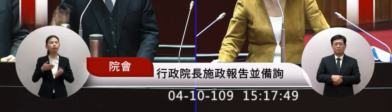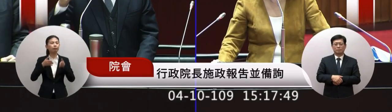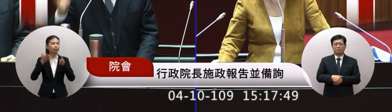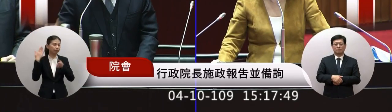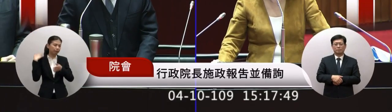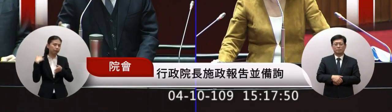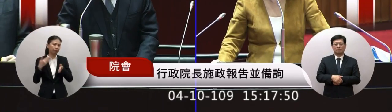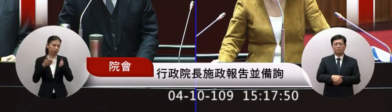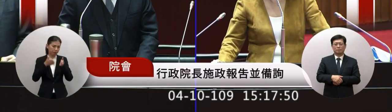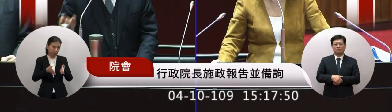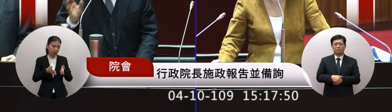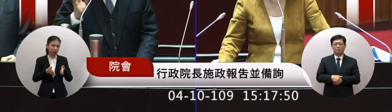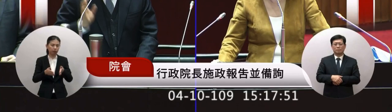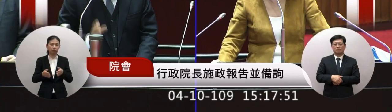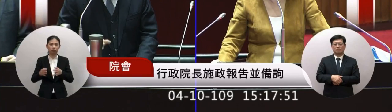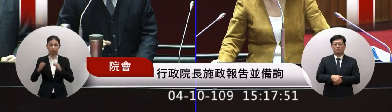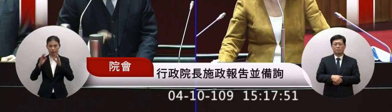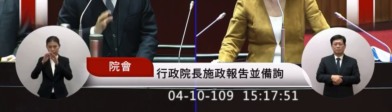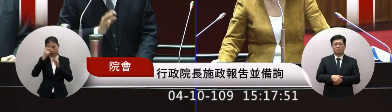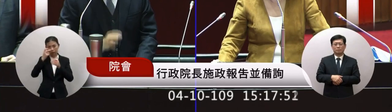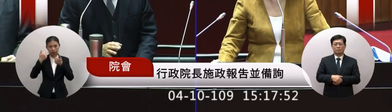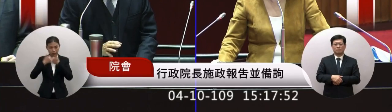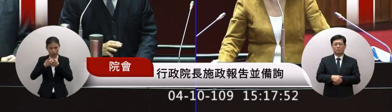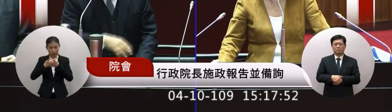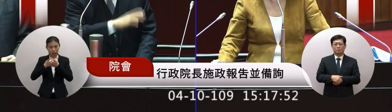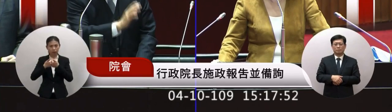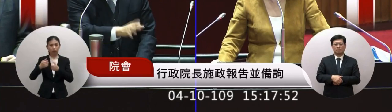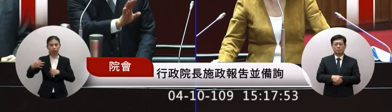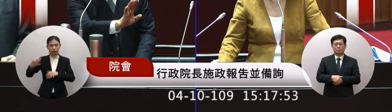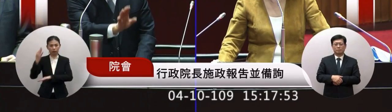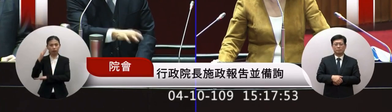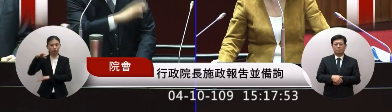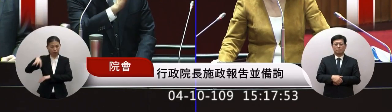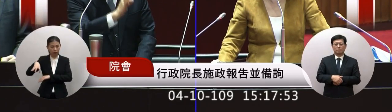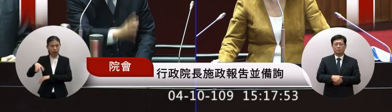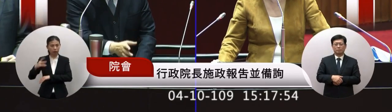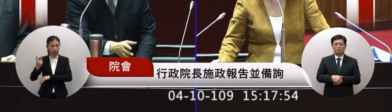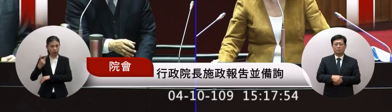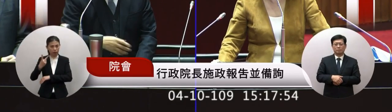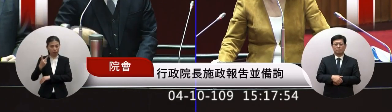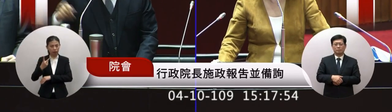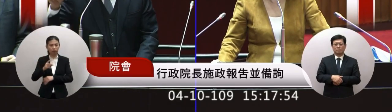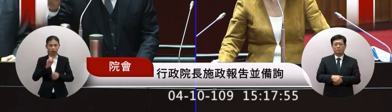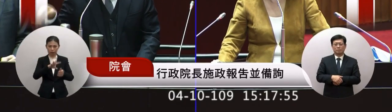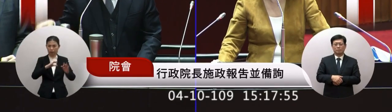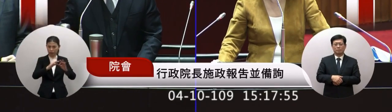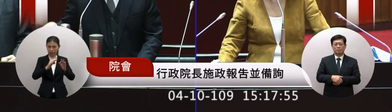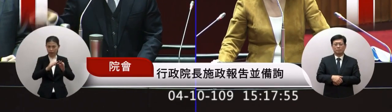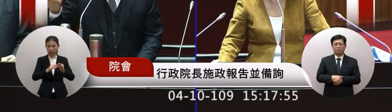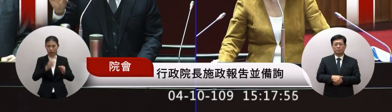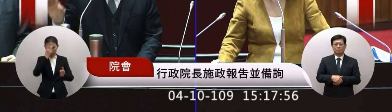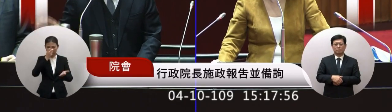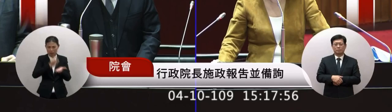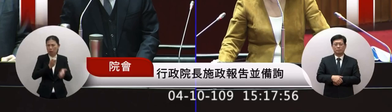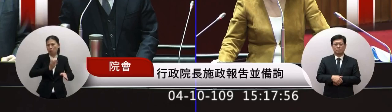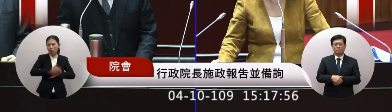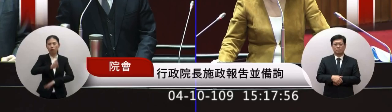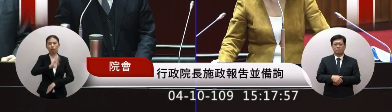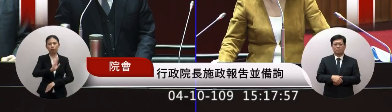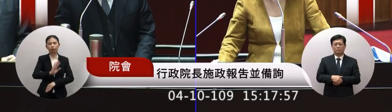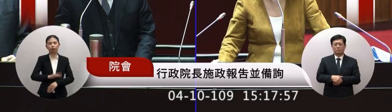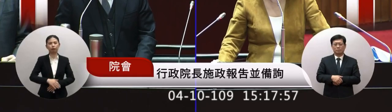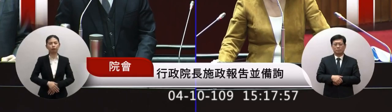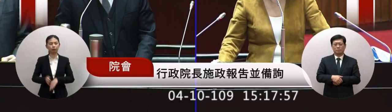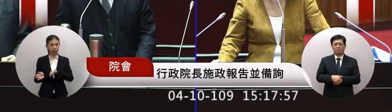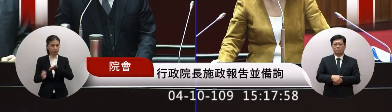点要求金管会跟财政部，这个不能做超过。那目前为止，我们在防疫的作